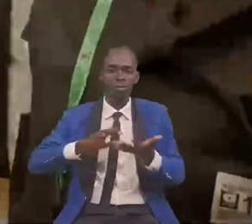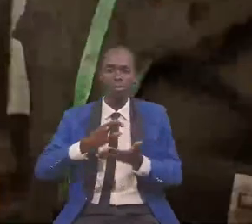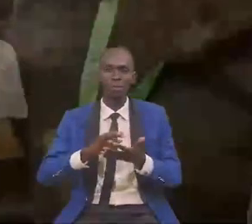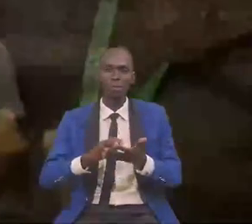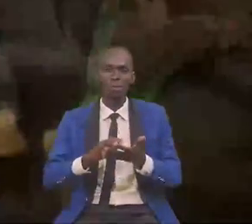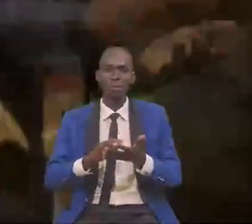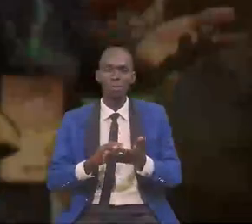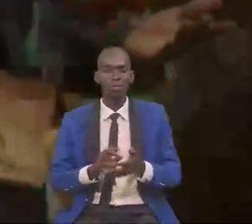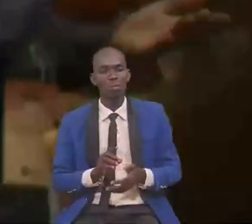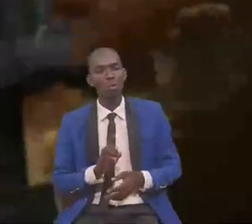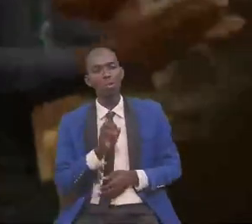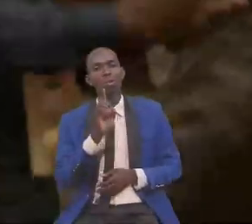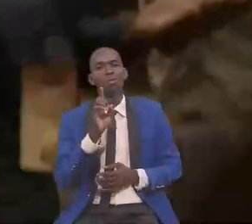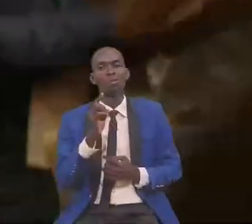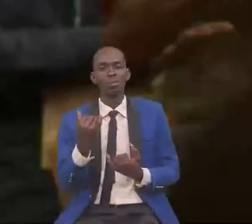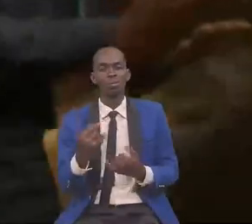en haut et en bas,